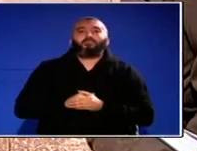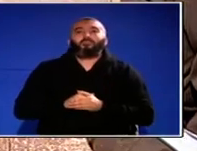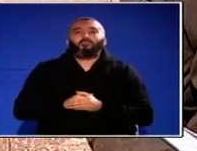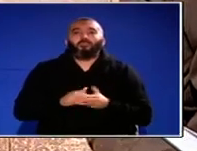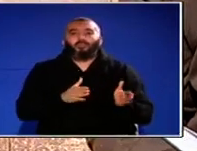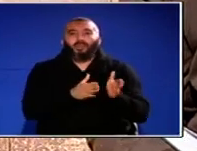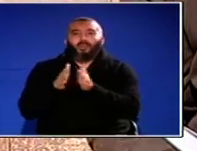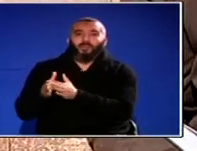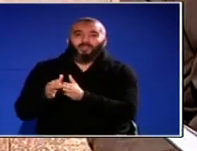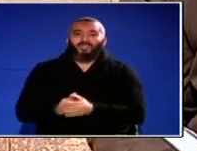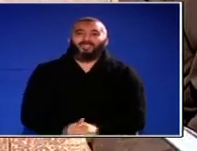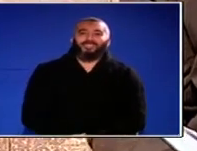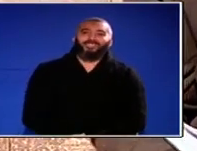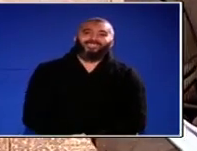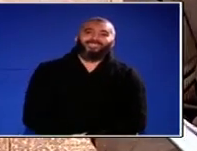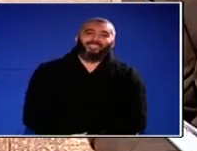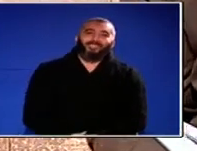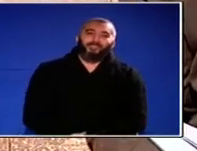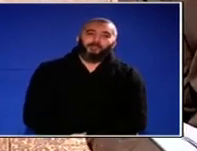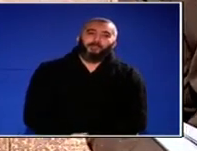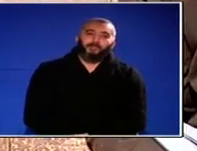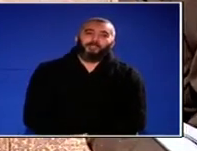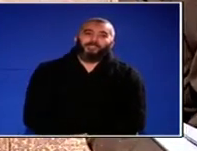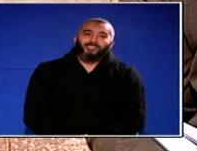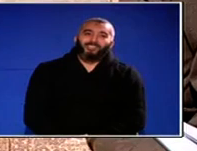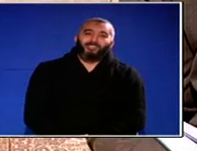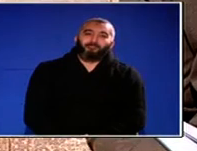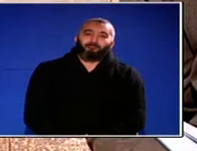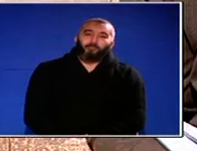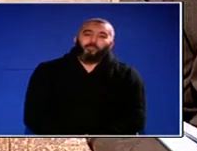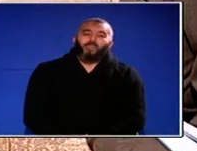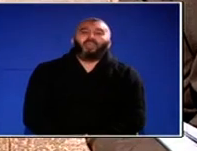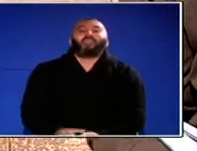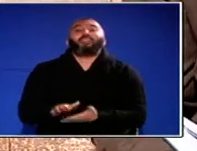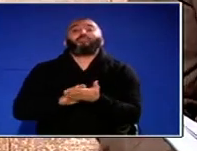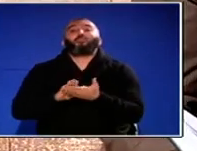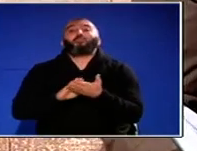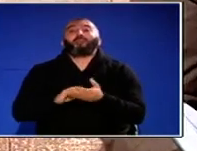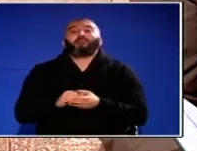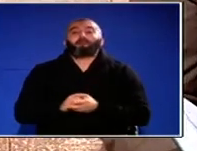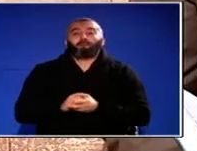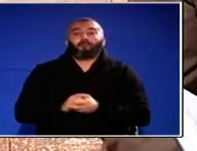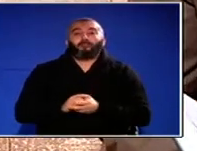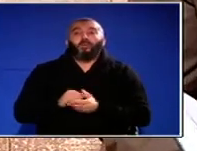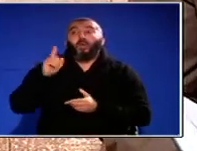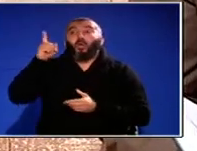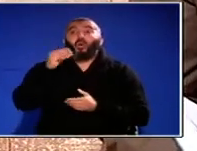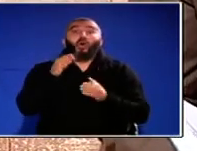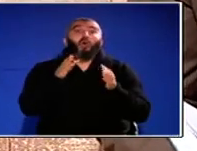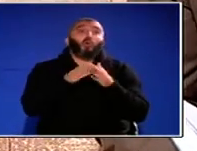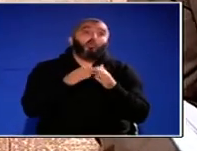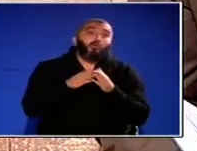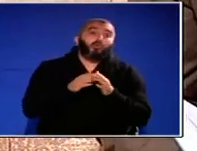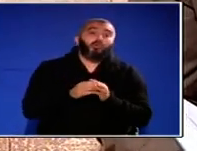للشيخ عمار انا فقط انا اذا كنت روح للشيخ عمار. الشيخ عمار سي شاوش من باتنا سأل على مسألة القتل